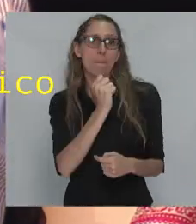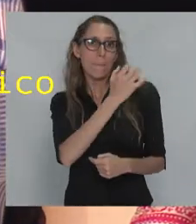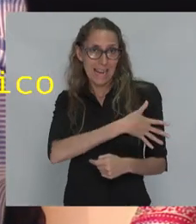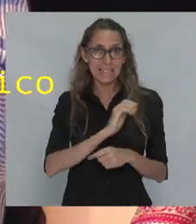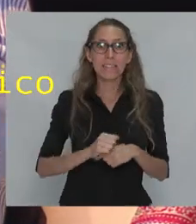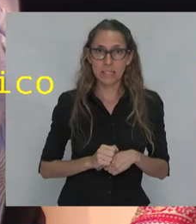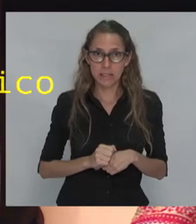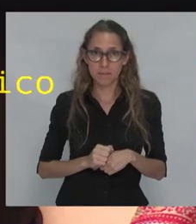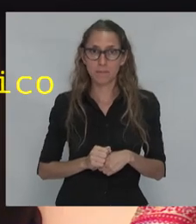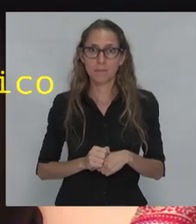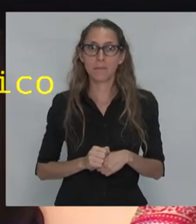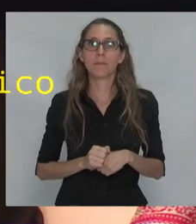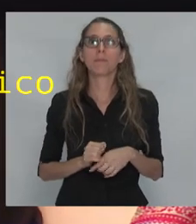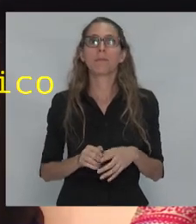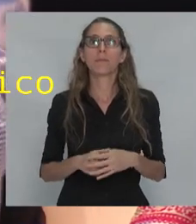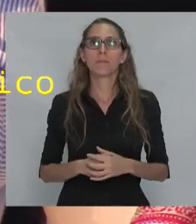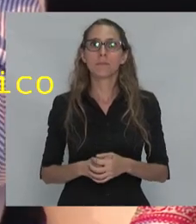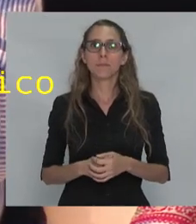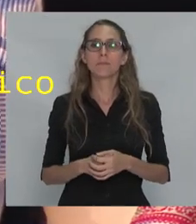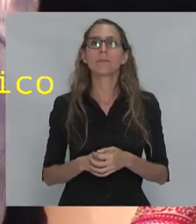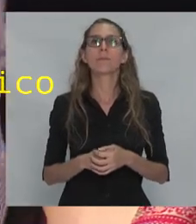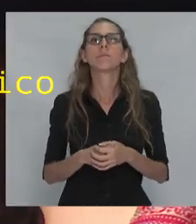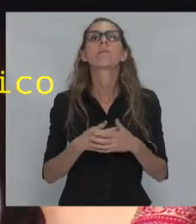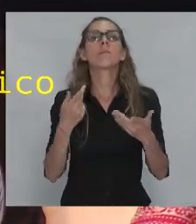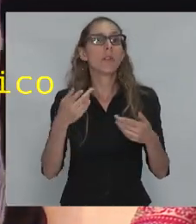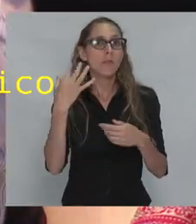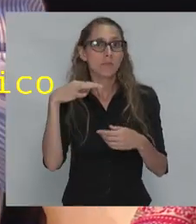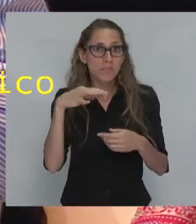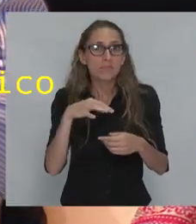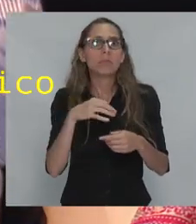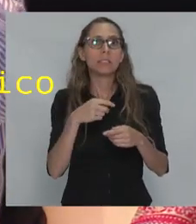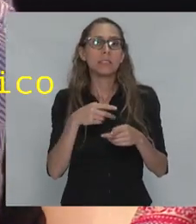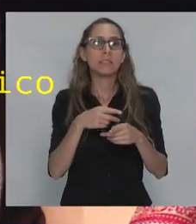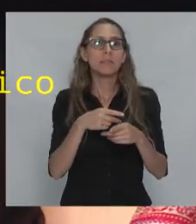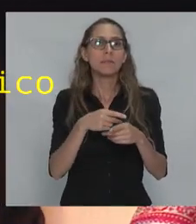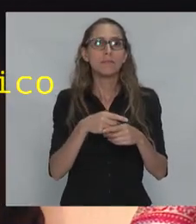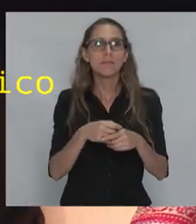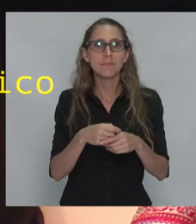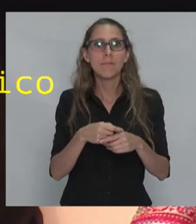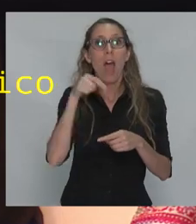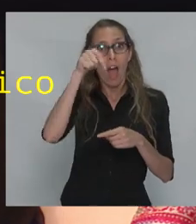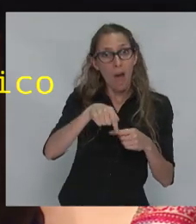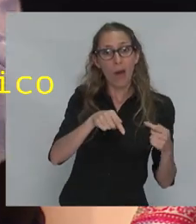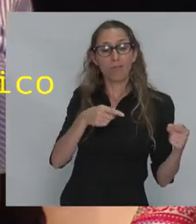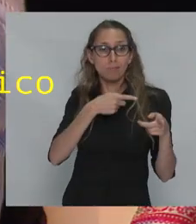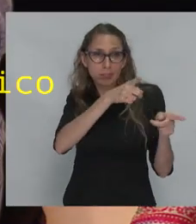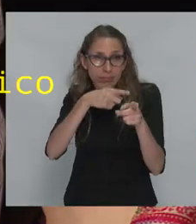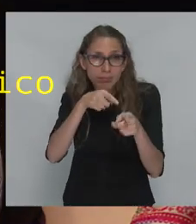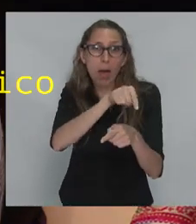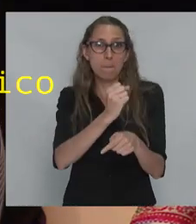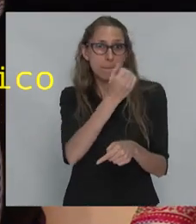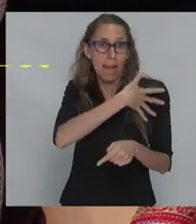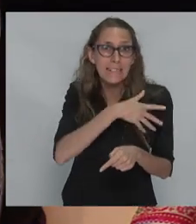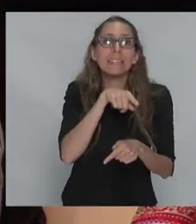occupent, mais en plus ils sont victimes. Ils ont les deux rôles, de l'occupant et de la victime. Ce qui fait que la victime réelle, le